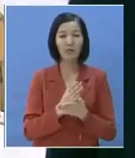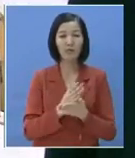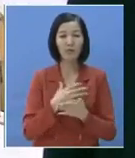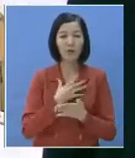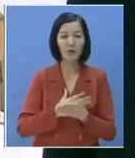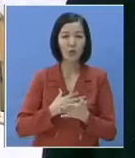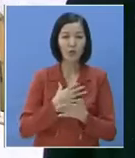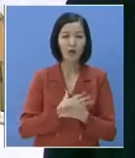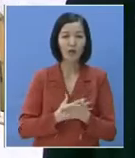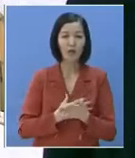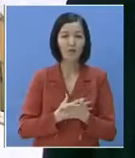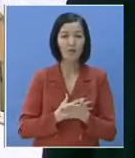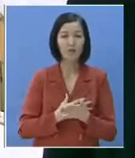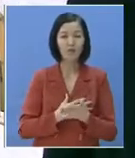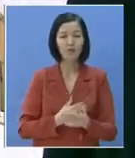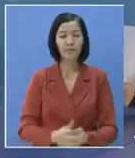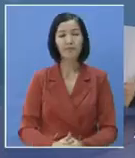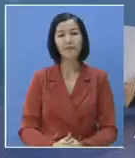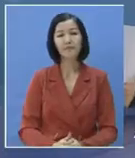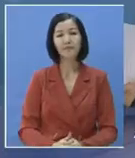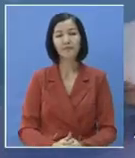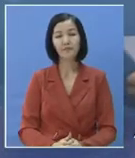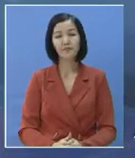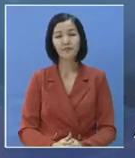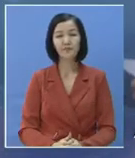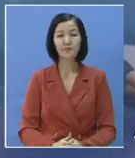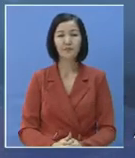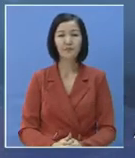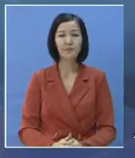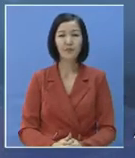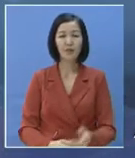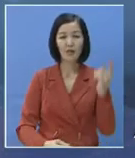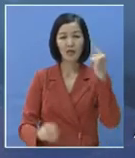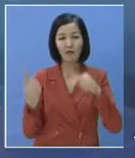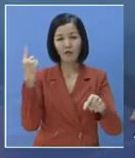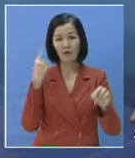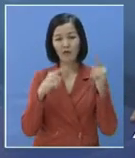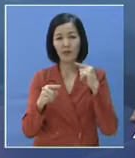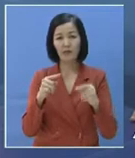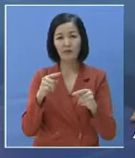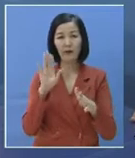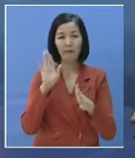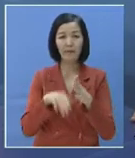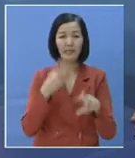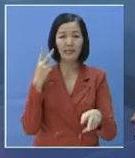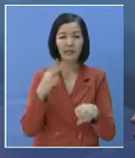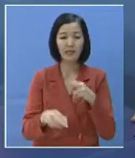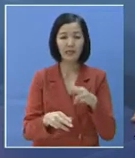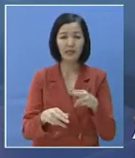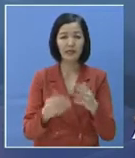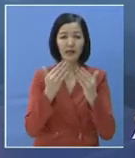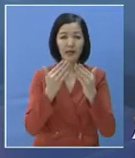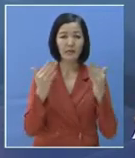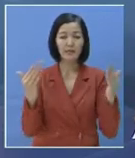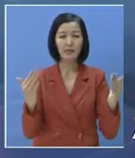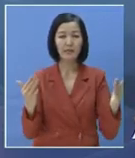является актуальным повестке дня. Творчество без границ. В выставочном павильоне Талдыкургана